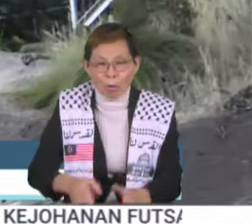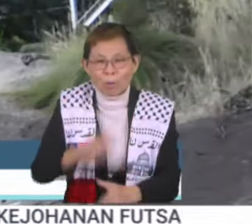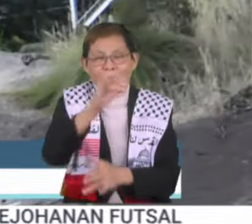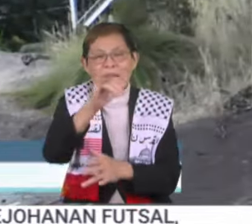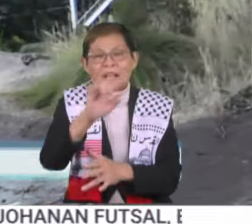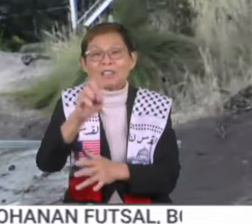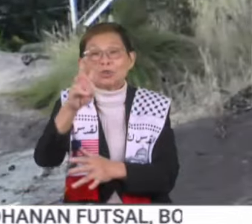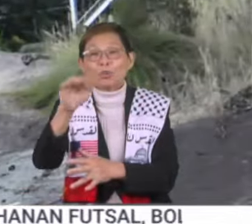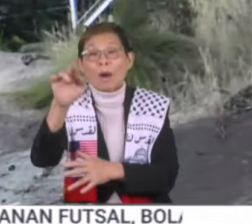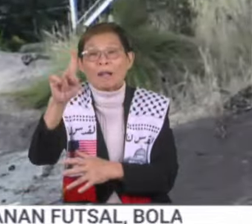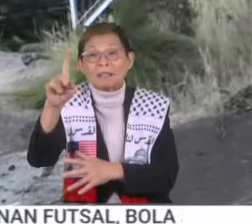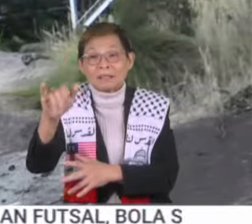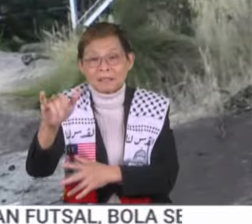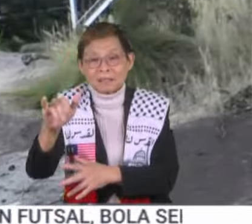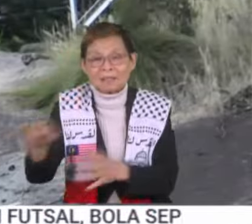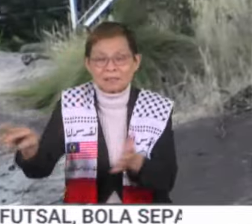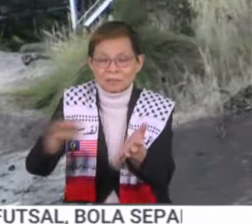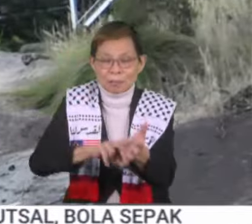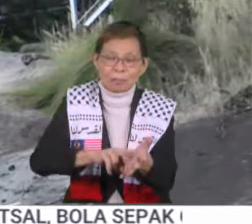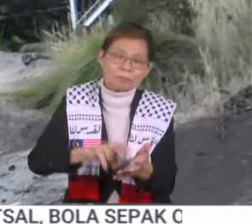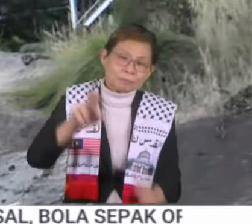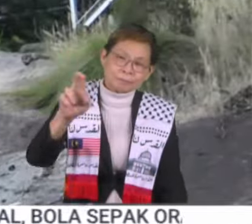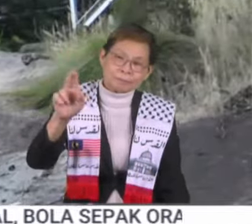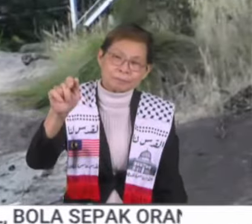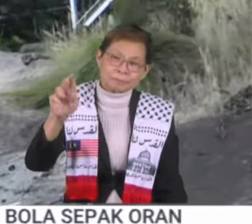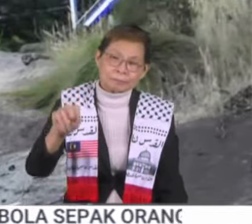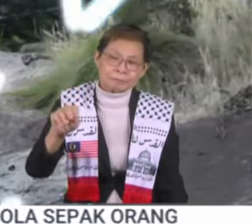Iswadiman Syamsuddin, RTM.